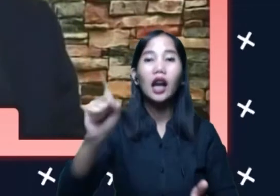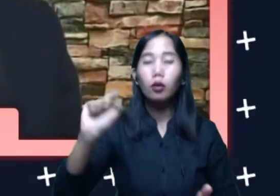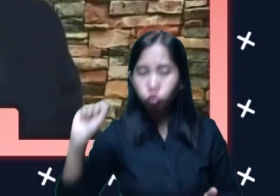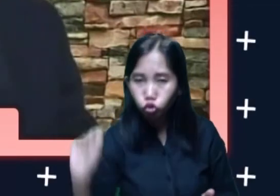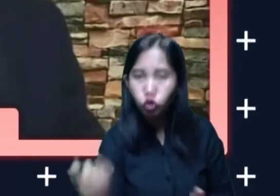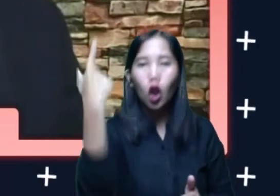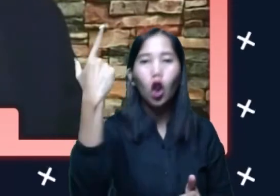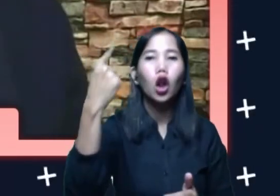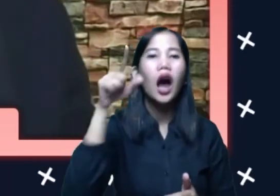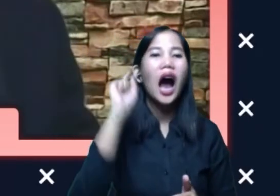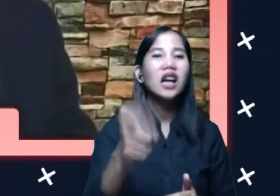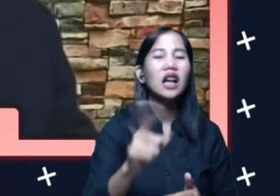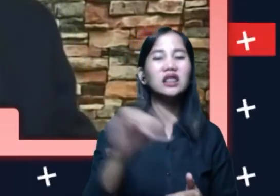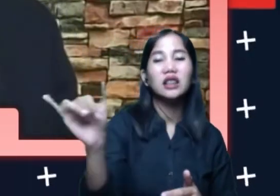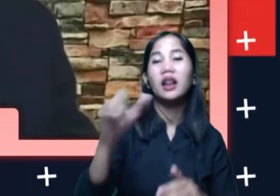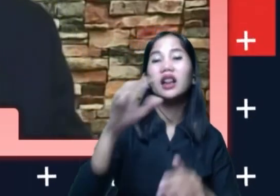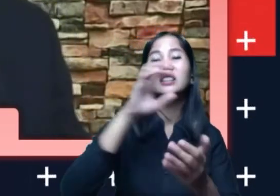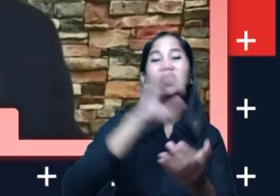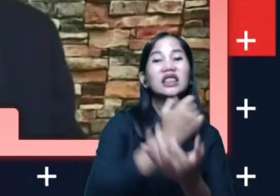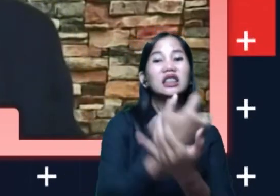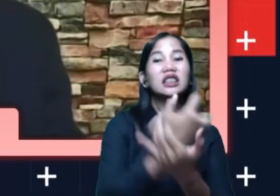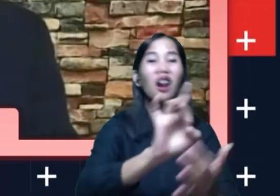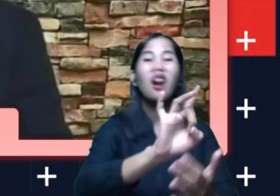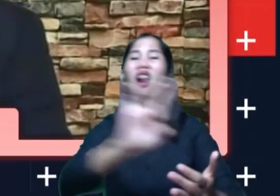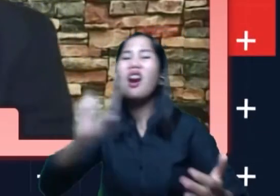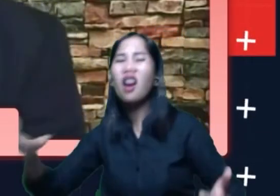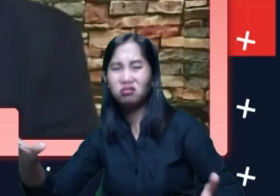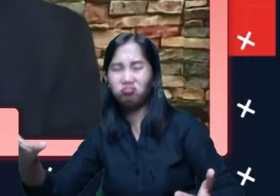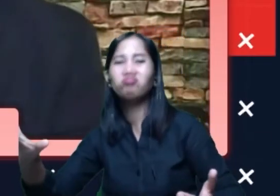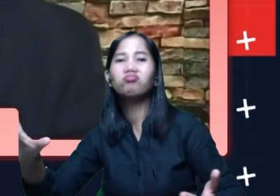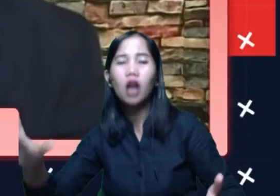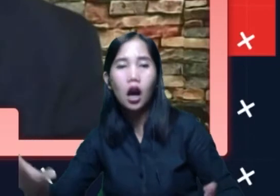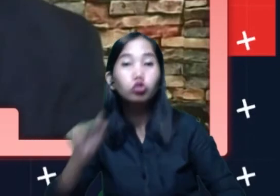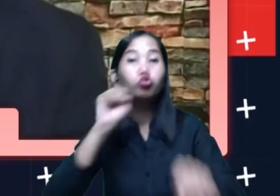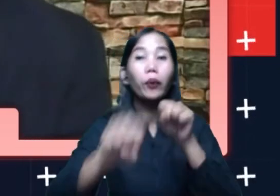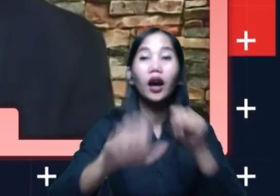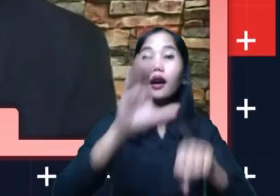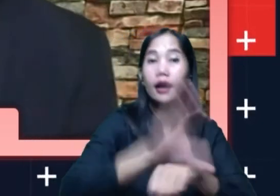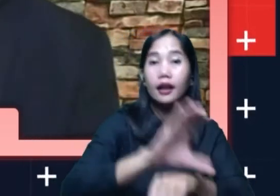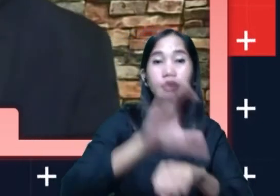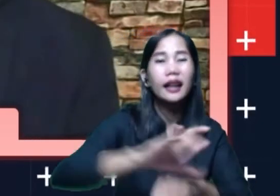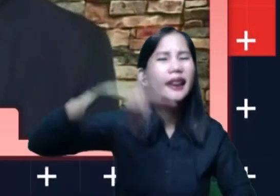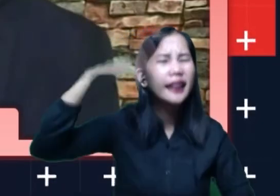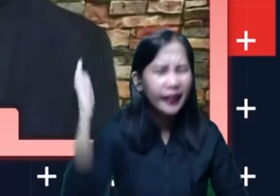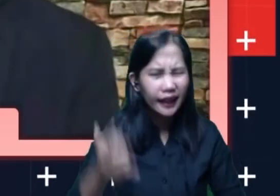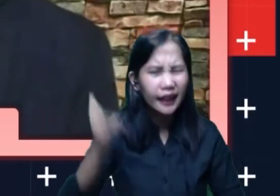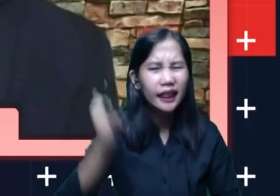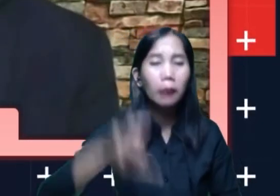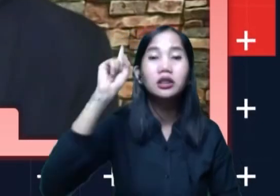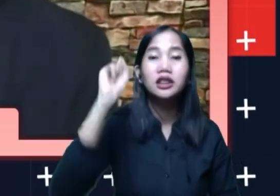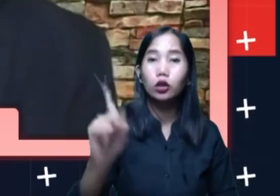itu, yaitu kepala dari jemaat, maka apa yang sudah diputuskan juga disampaikan